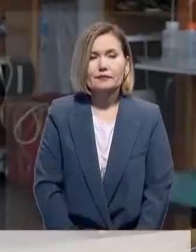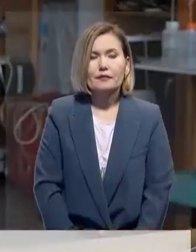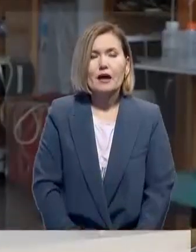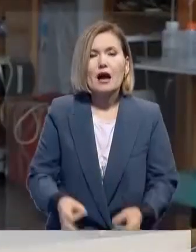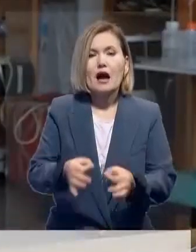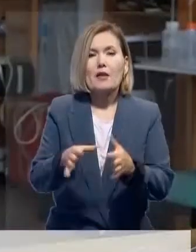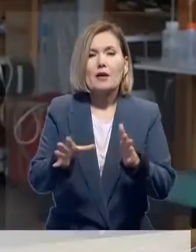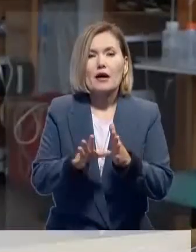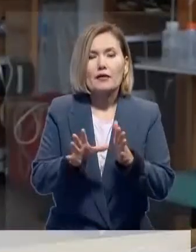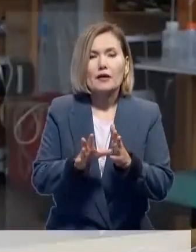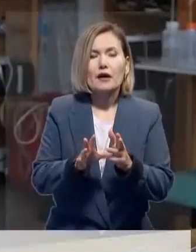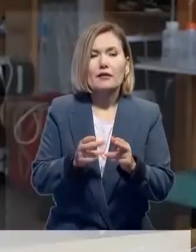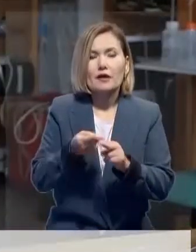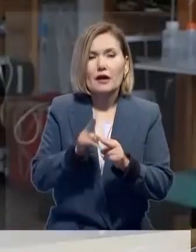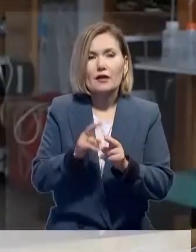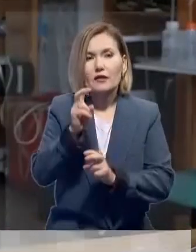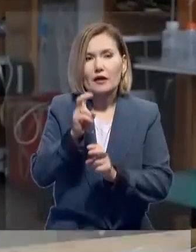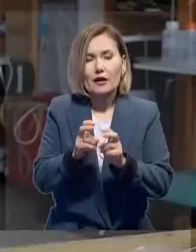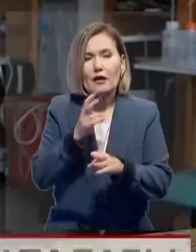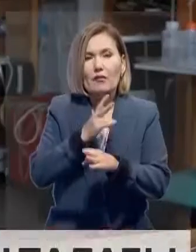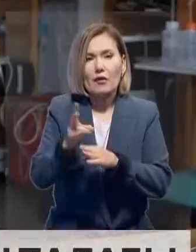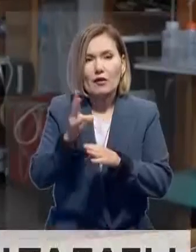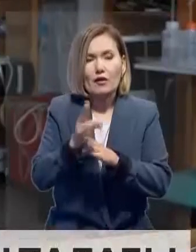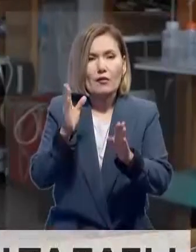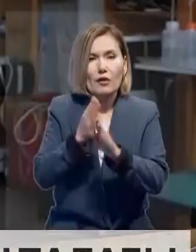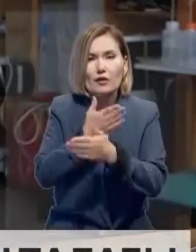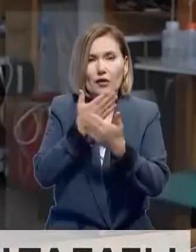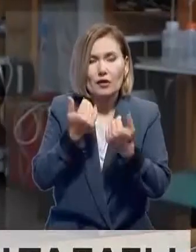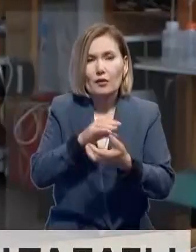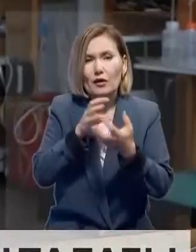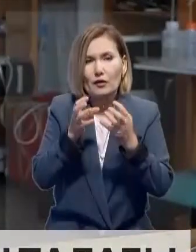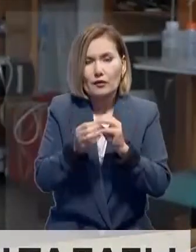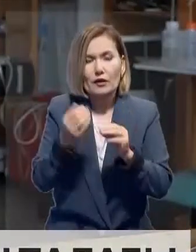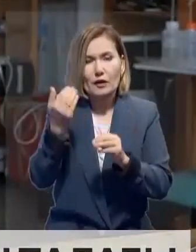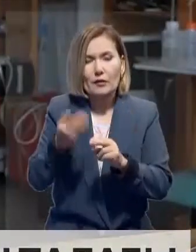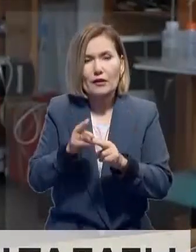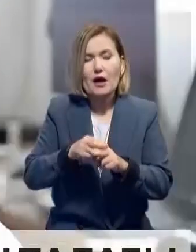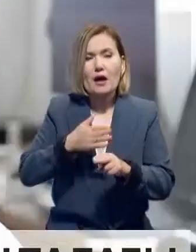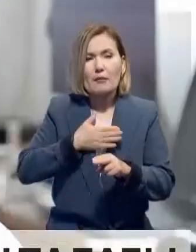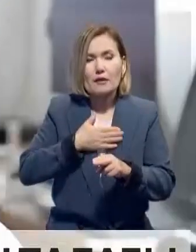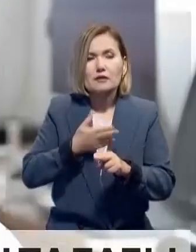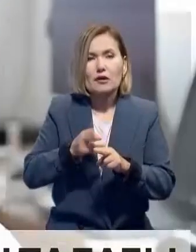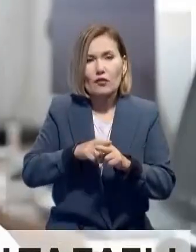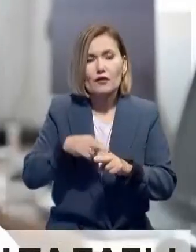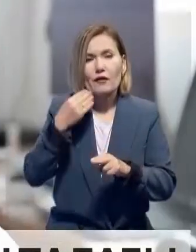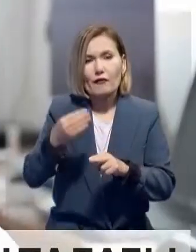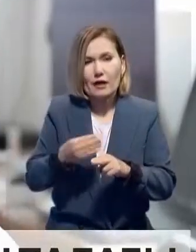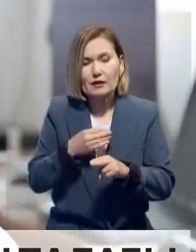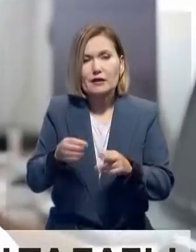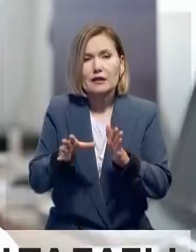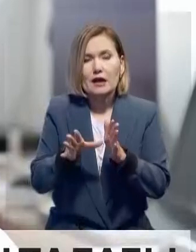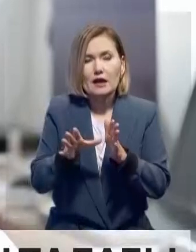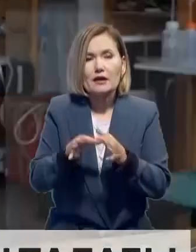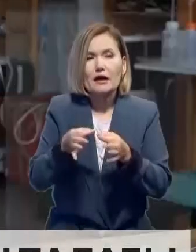Атом энергетикасынан төнетін қауіп-қатер климаттық дағдарысқа қарағанда аз. Бірақ бұл салада қауіпсіздік өте маңызды.